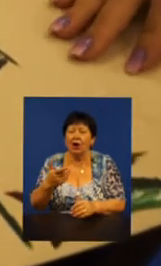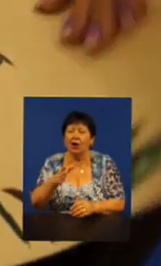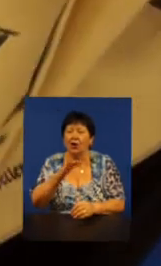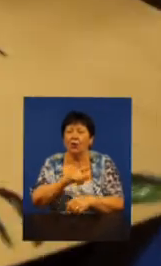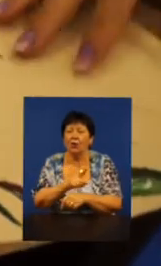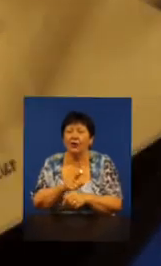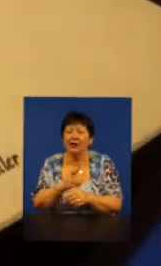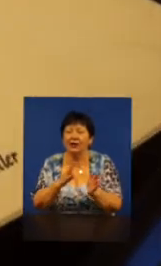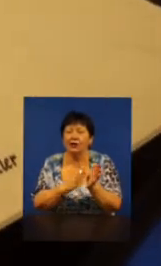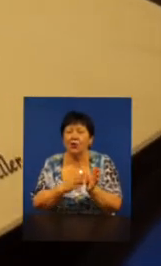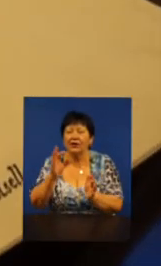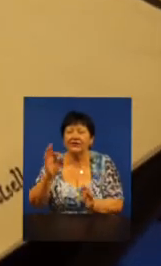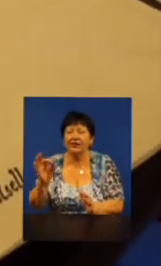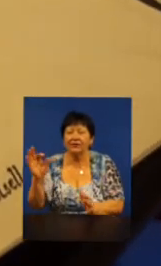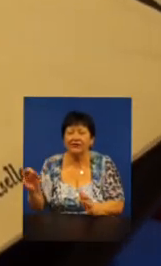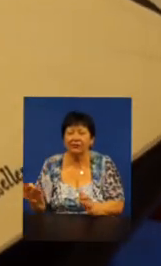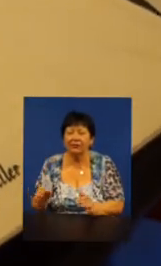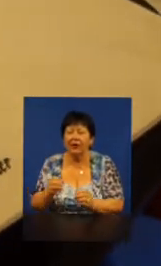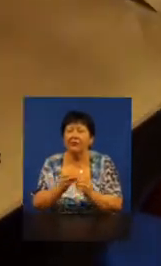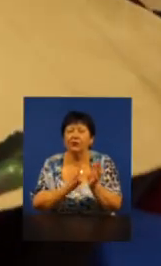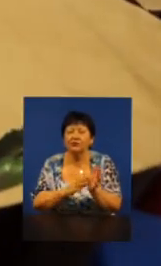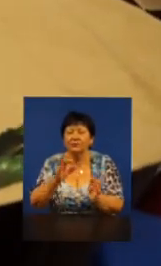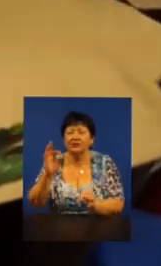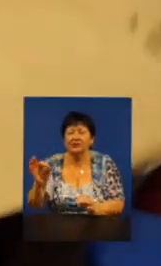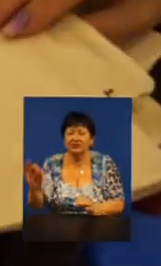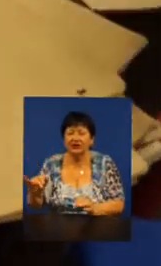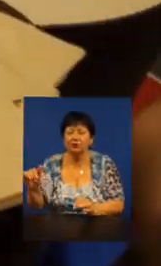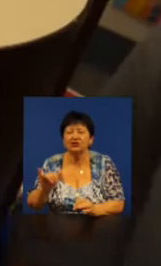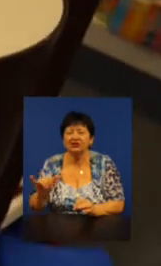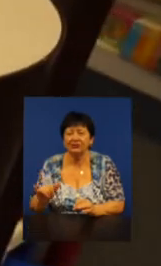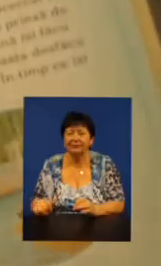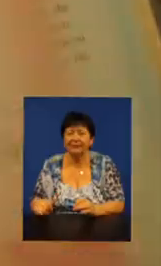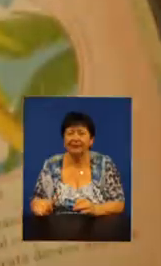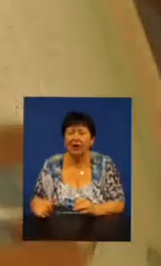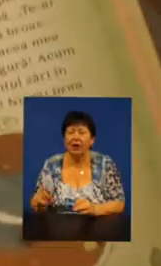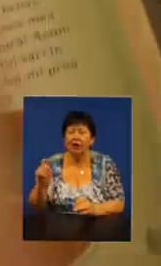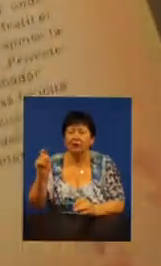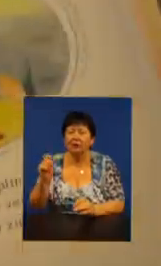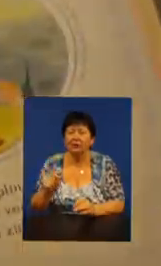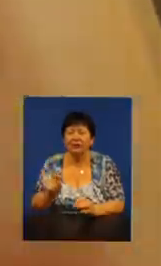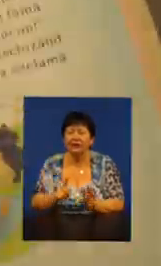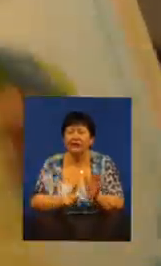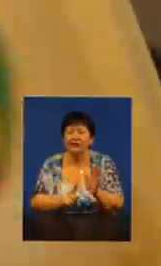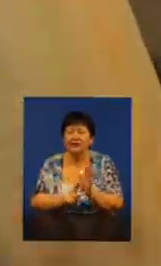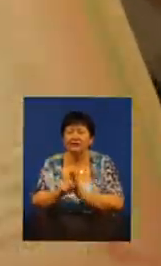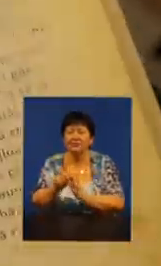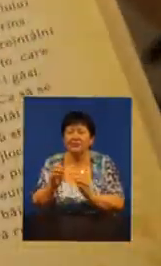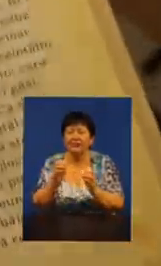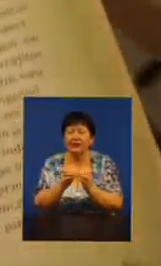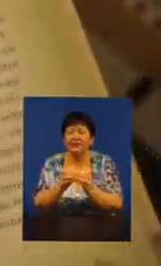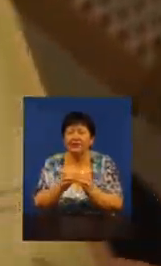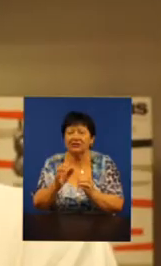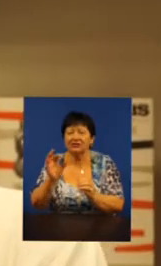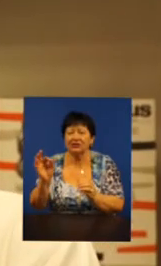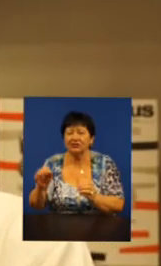19:00 și sâmbătă, duminică de la ora 10:00 până la